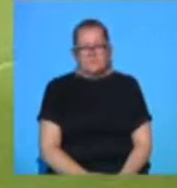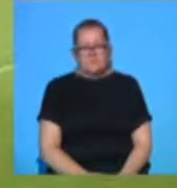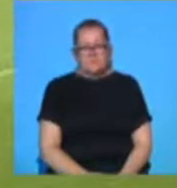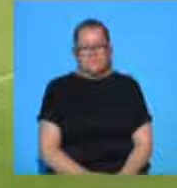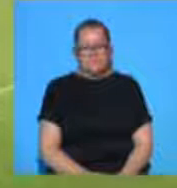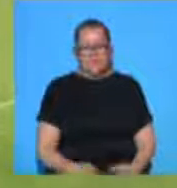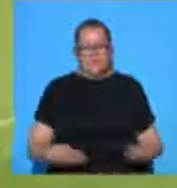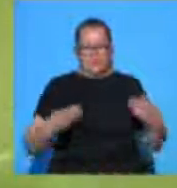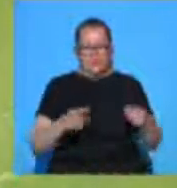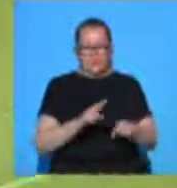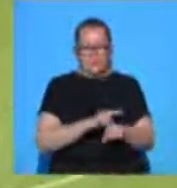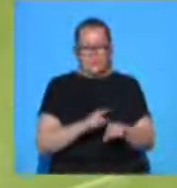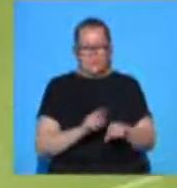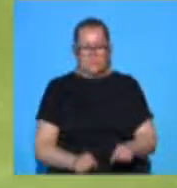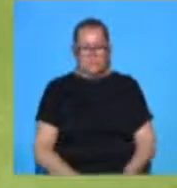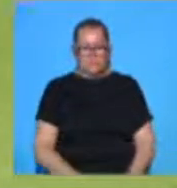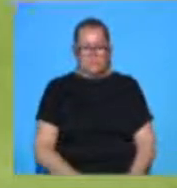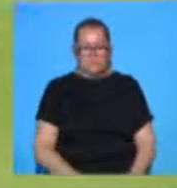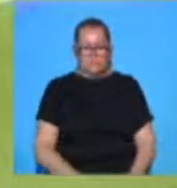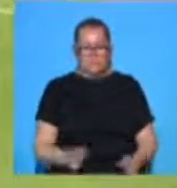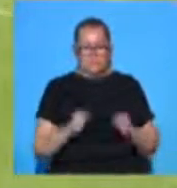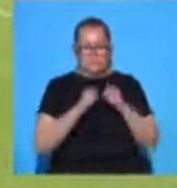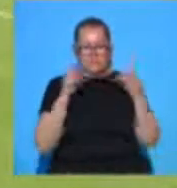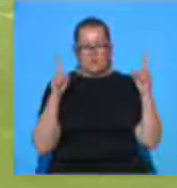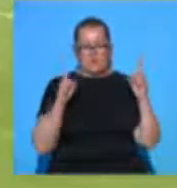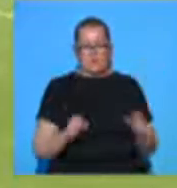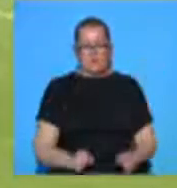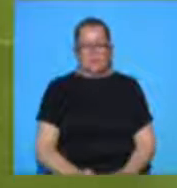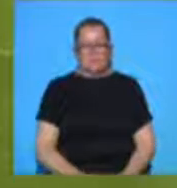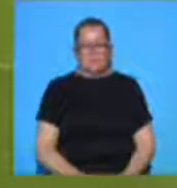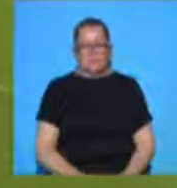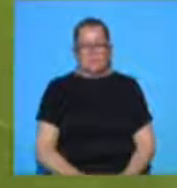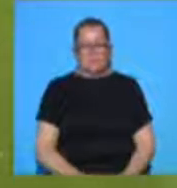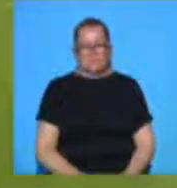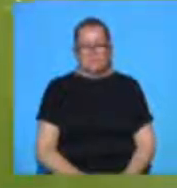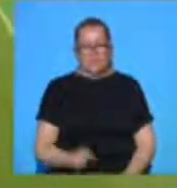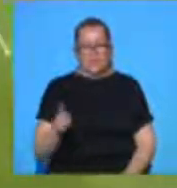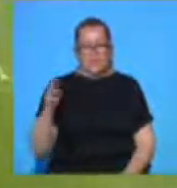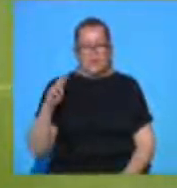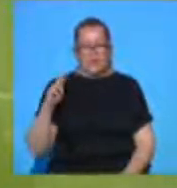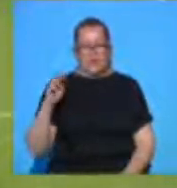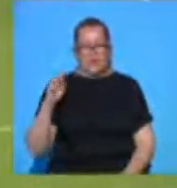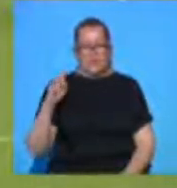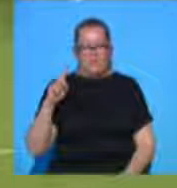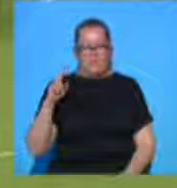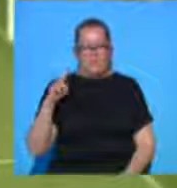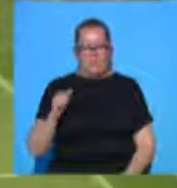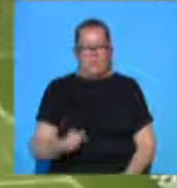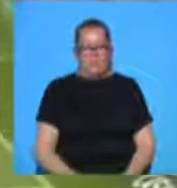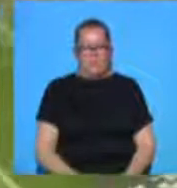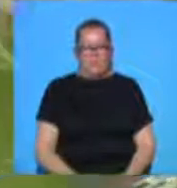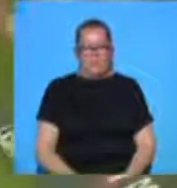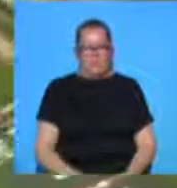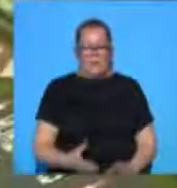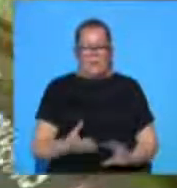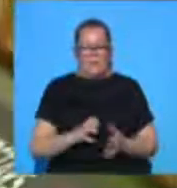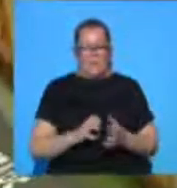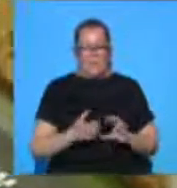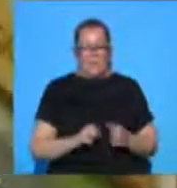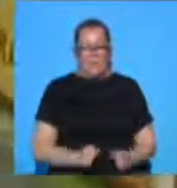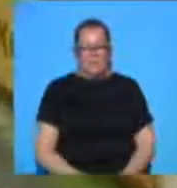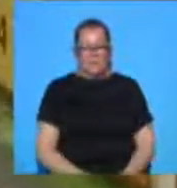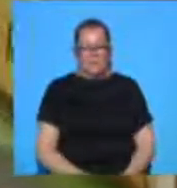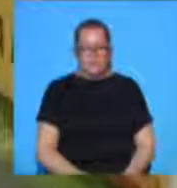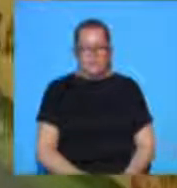După 90 de secunde de joc, Boateng a surprins și pe adversari și pe asistentul Grigoriu, cu o reluare cu omoplatul stâng, iar mingea s-a dus, agonizat